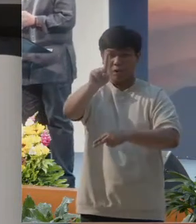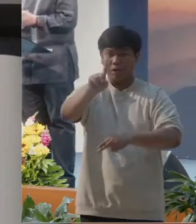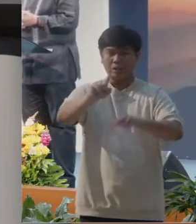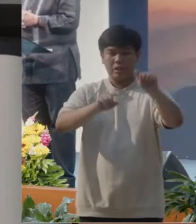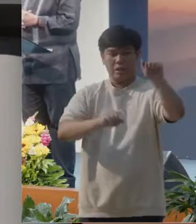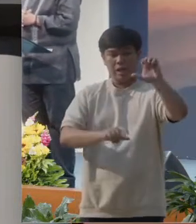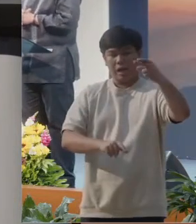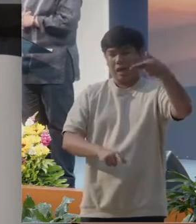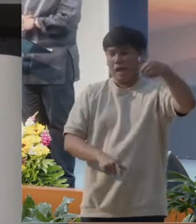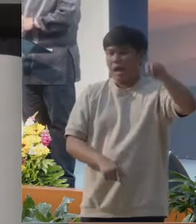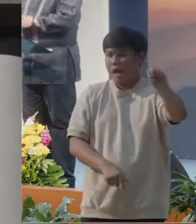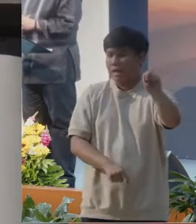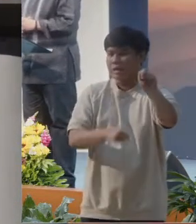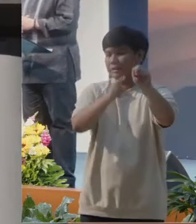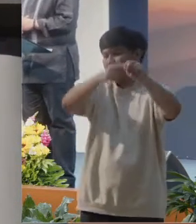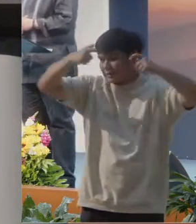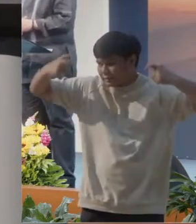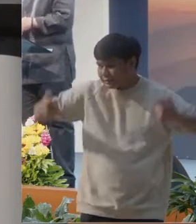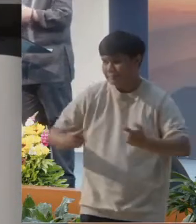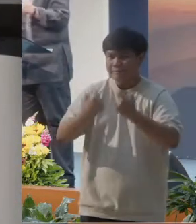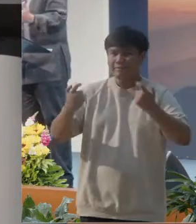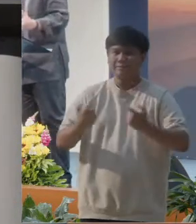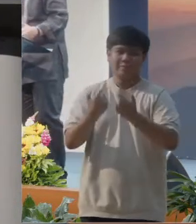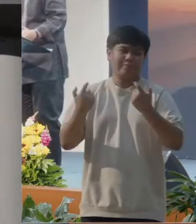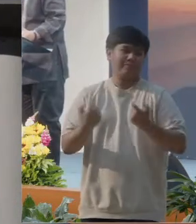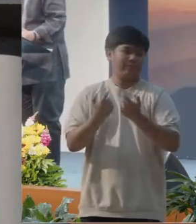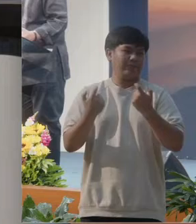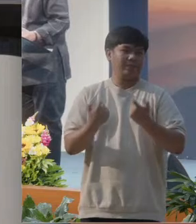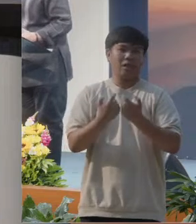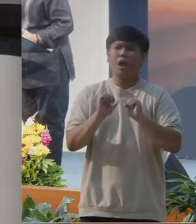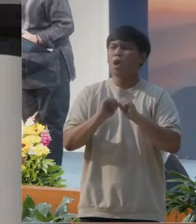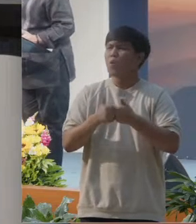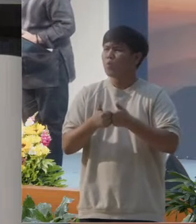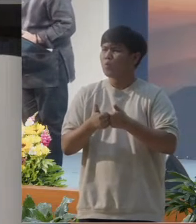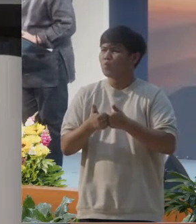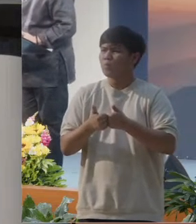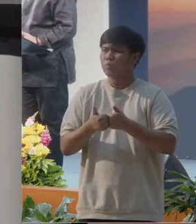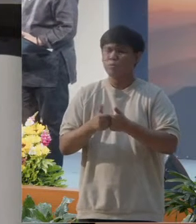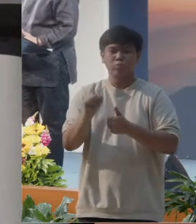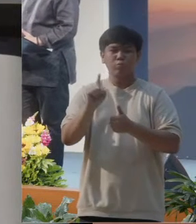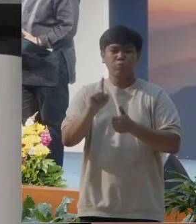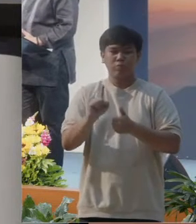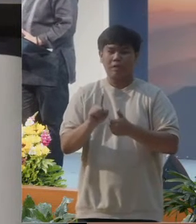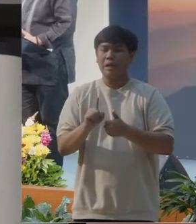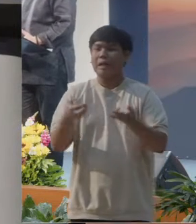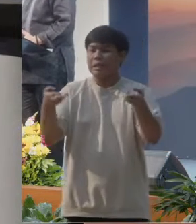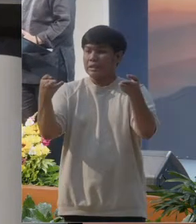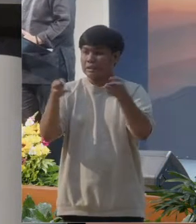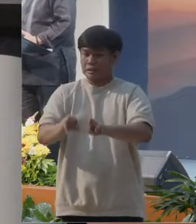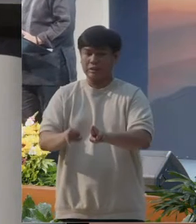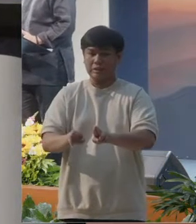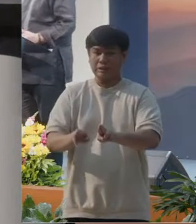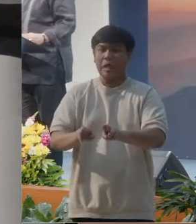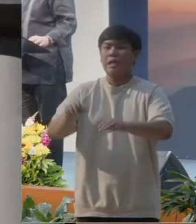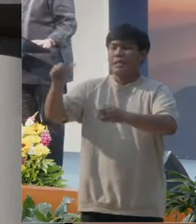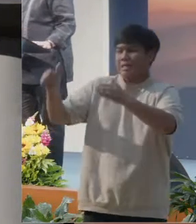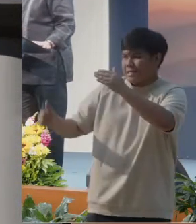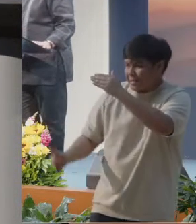Akan. Ang pagsuway ni Akan. Ang pagsuway po niya ay nagdulot ng